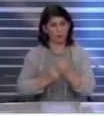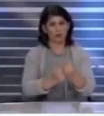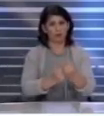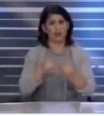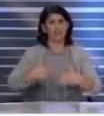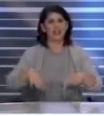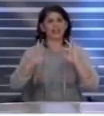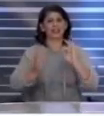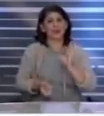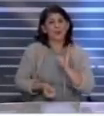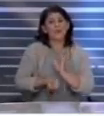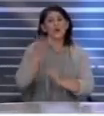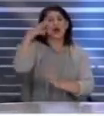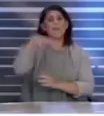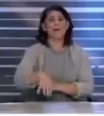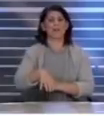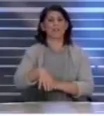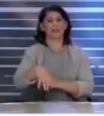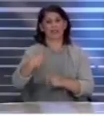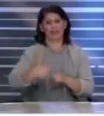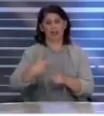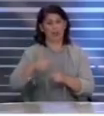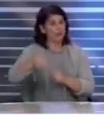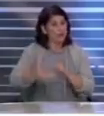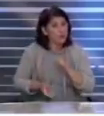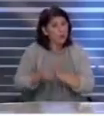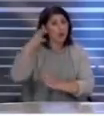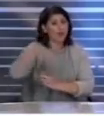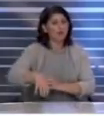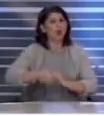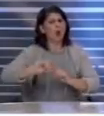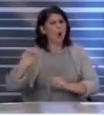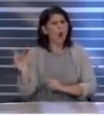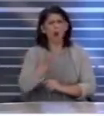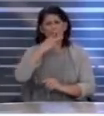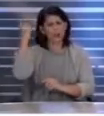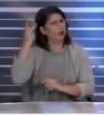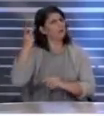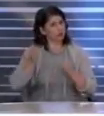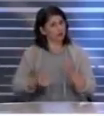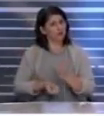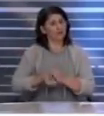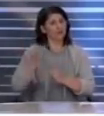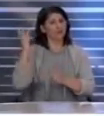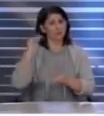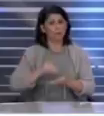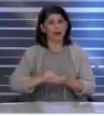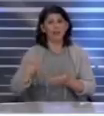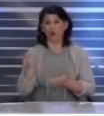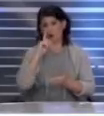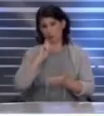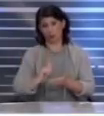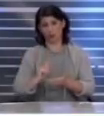σημαντοποιήσει την έναρξη μιας νέας εποχής για τη χώρα σας, η οποία θα βρει εκ νέου όλα τα δικαιώματά της, αλλά και όλες τις υποχρεώσεις